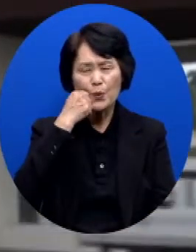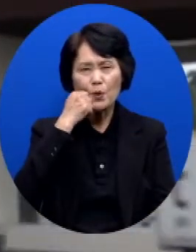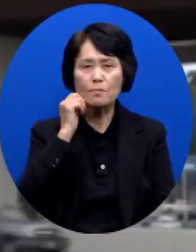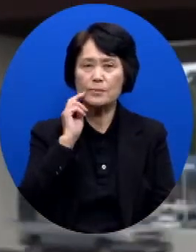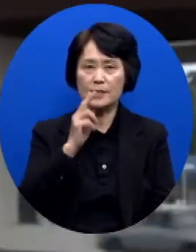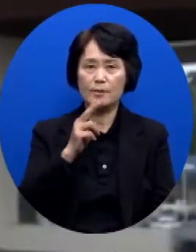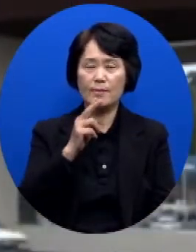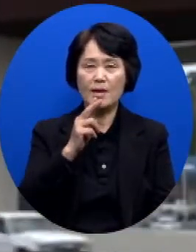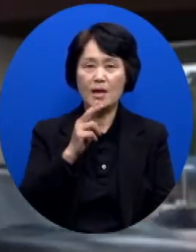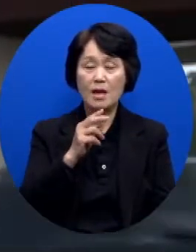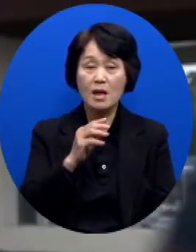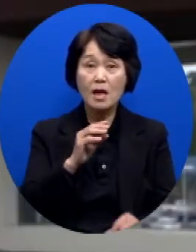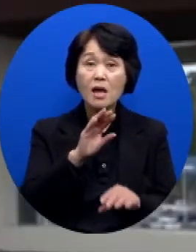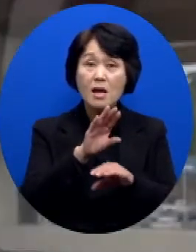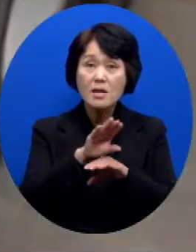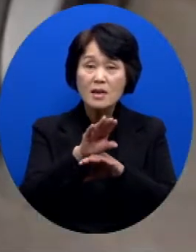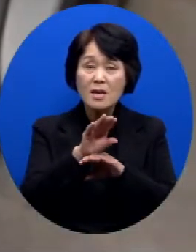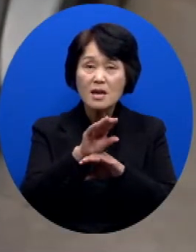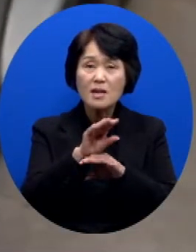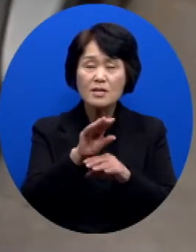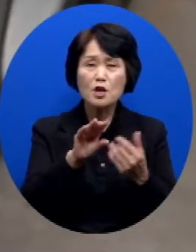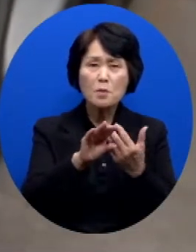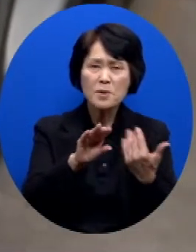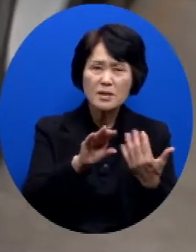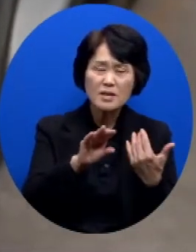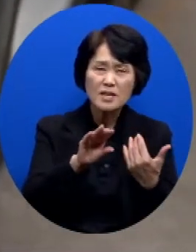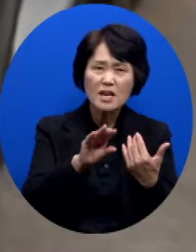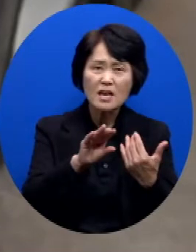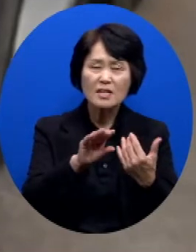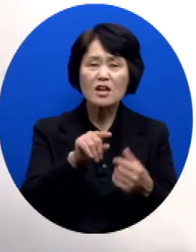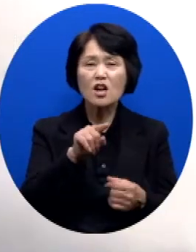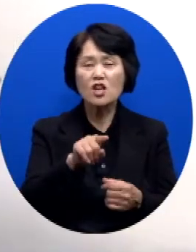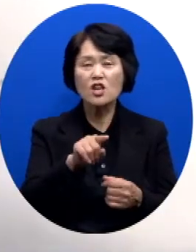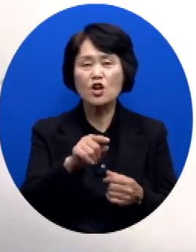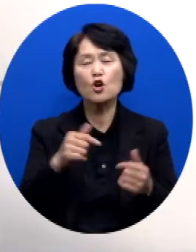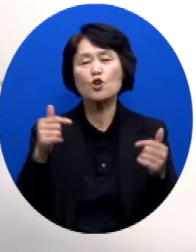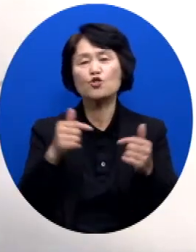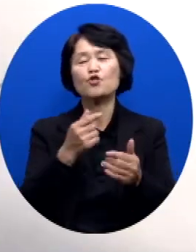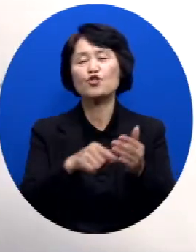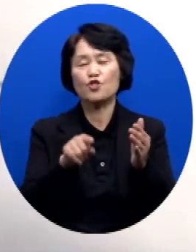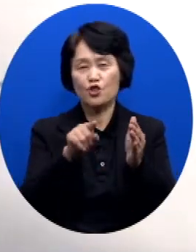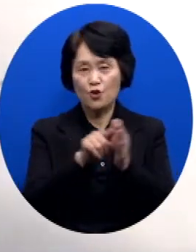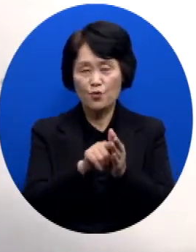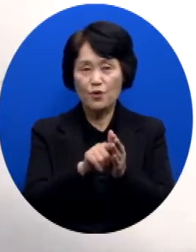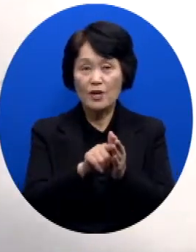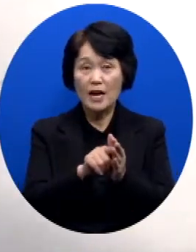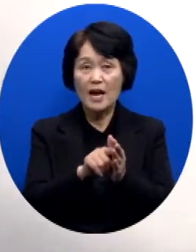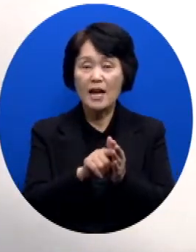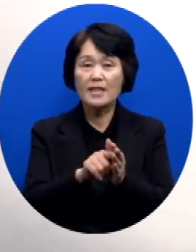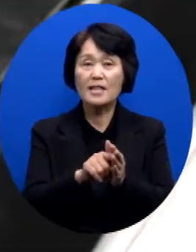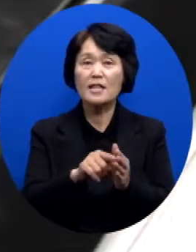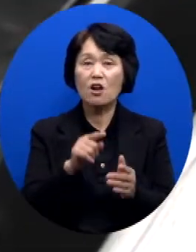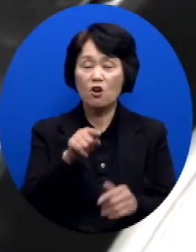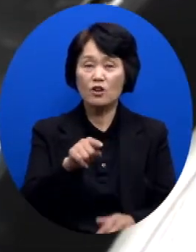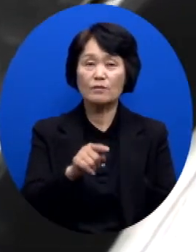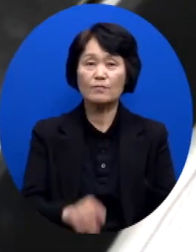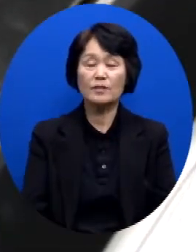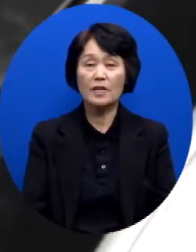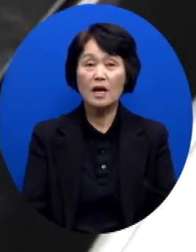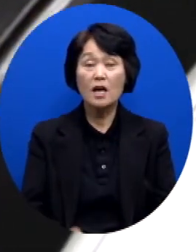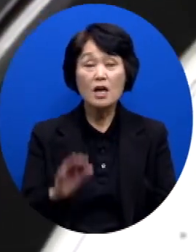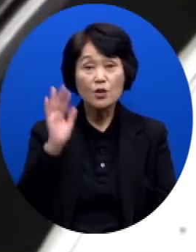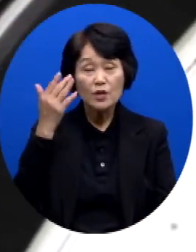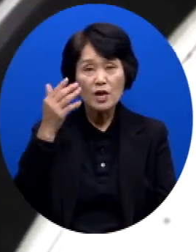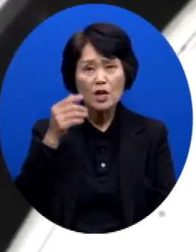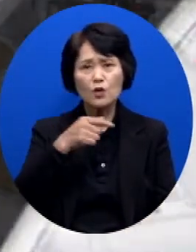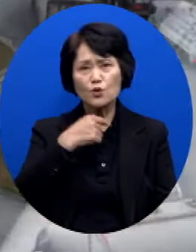요소수는 차량에서 배출되는 대기오염 물질을 줄이기 위해 설치하는 배기가스 저감 장치입니다. 최근 중국이